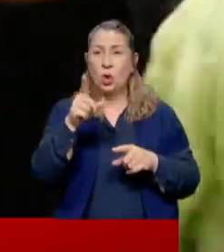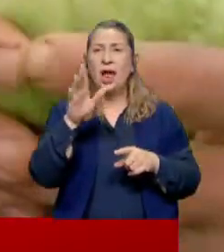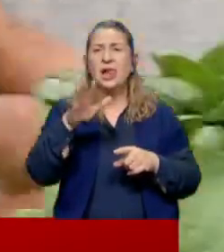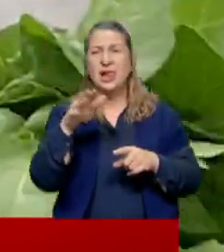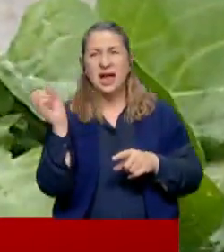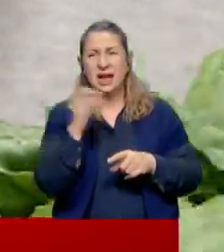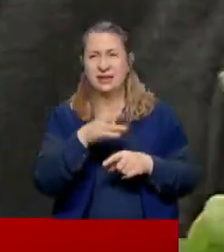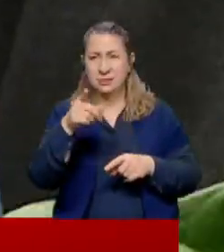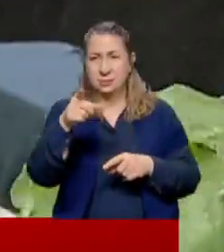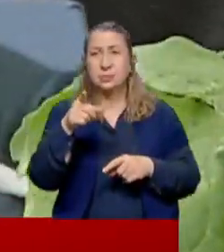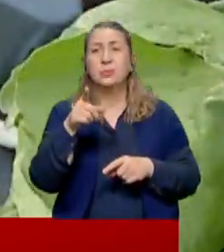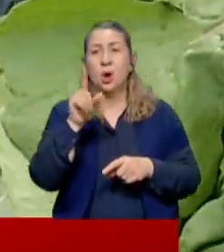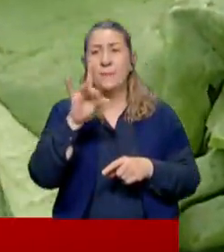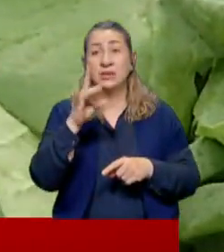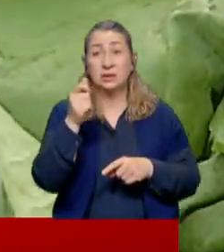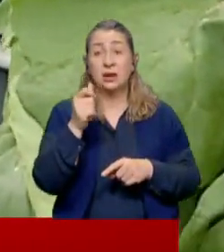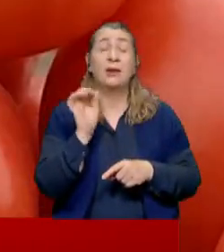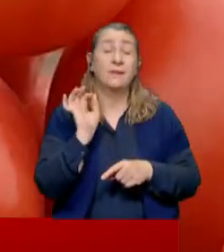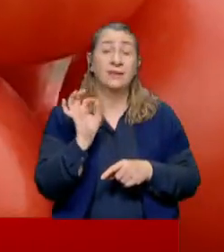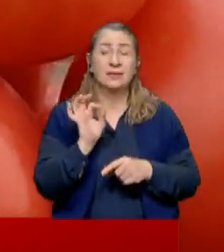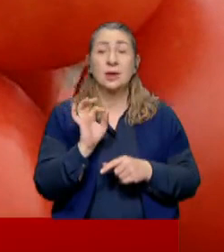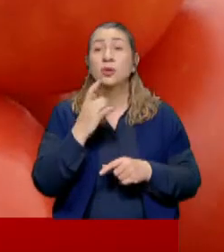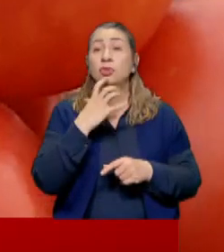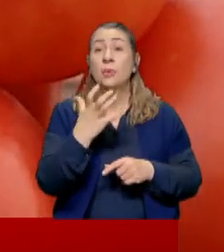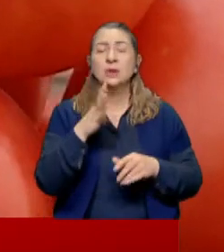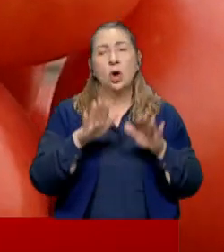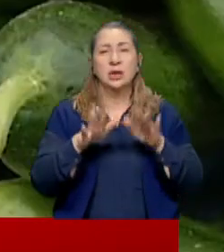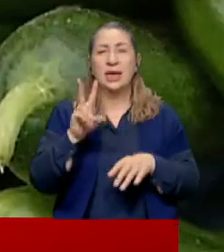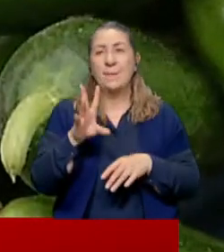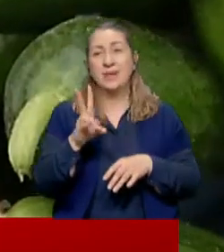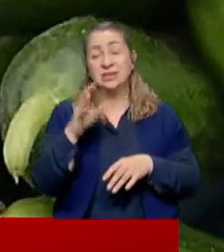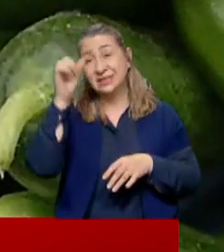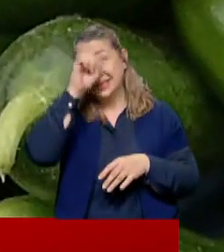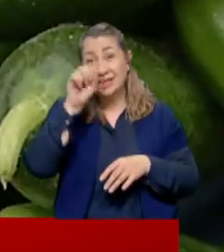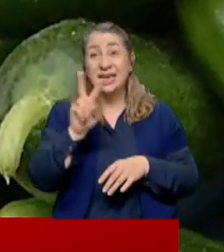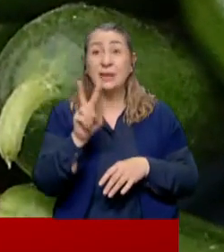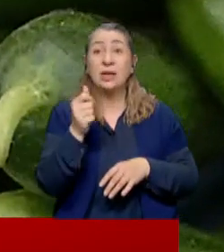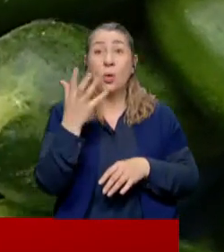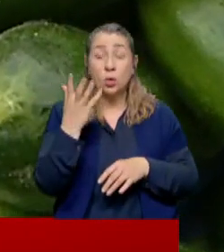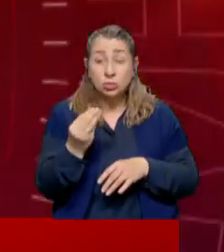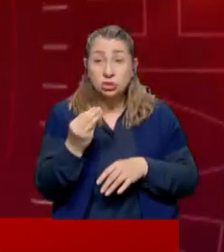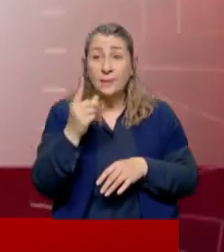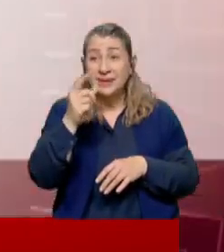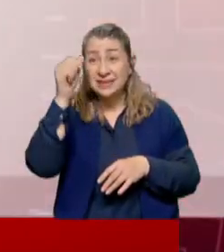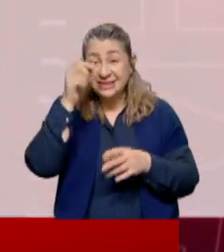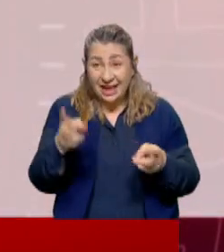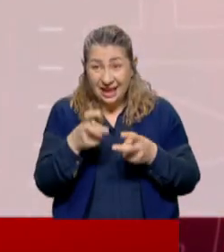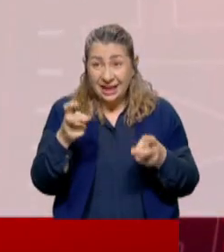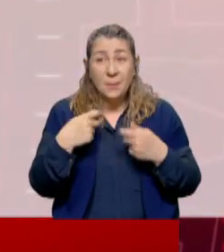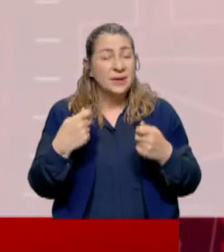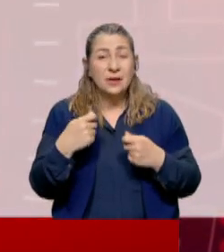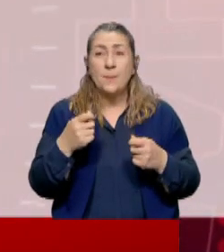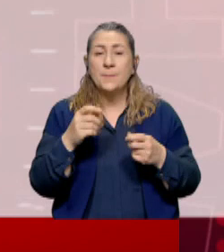çıkma olarak mı satılıyor 15 lira domates ortalama 25 salatalık 20 lira olunca bir salatanın